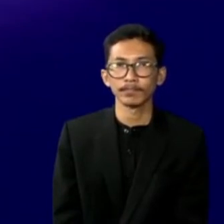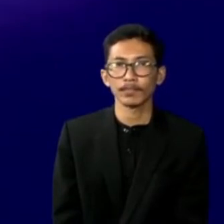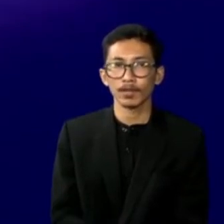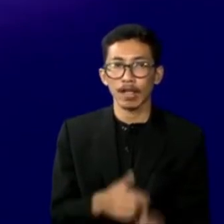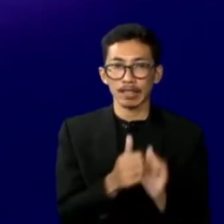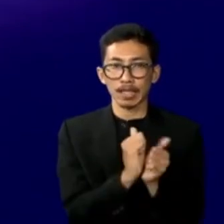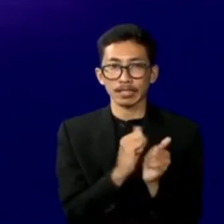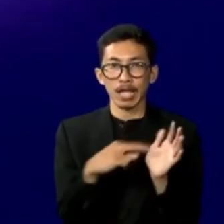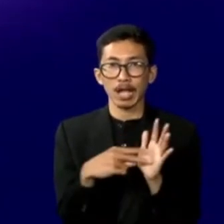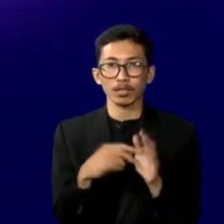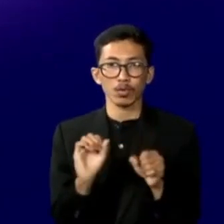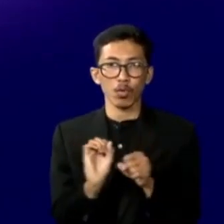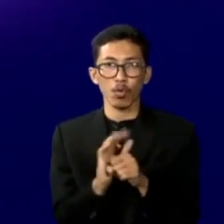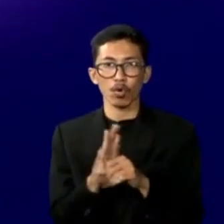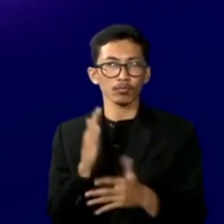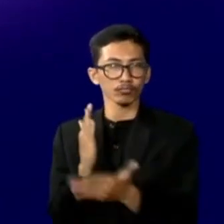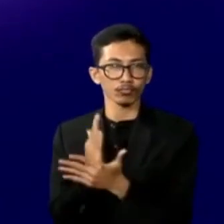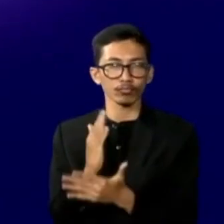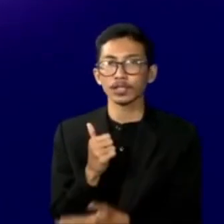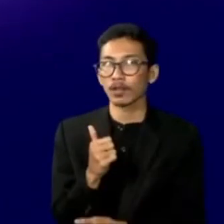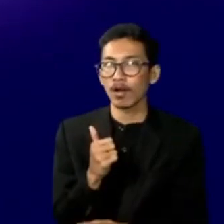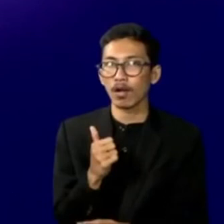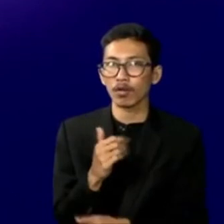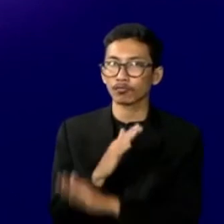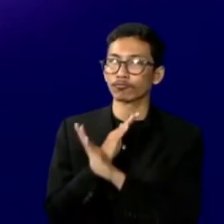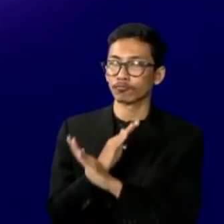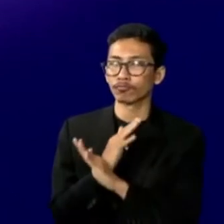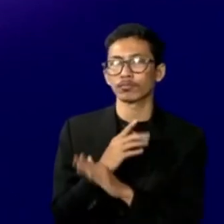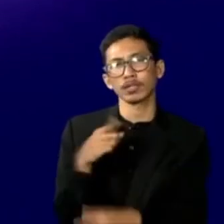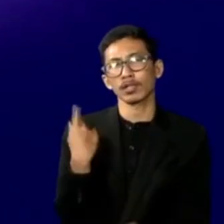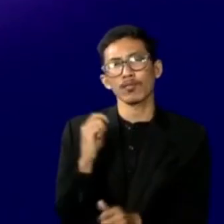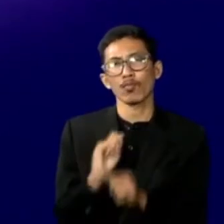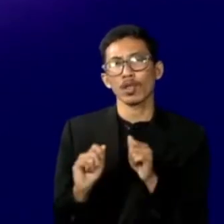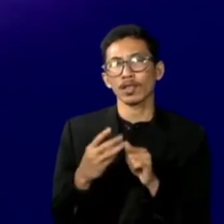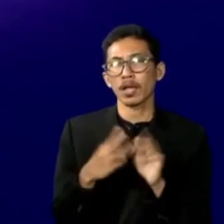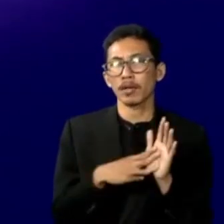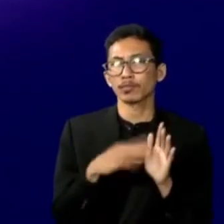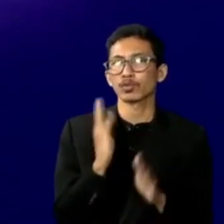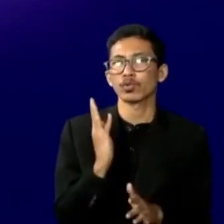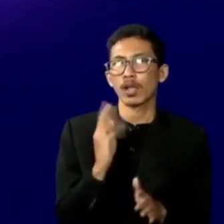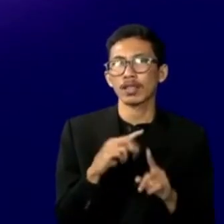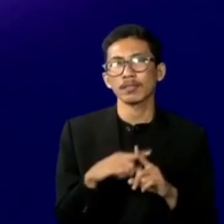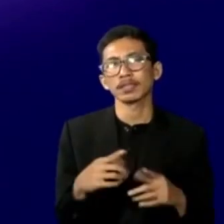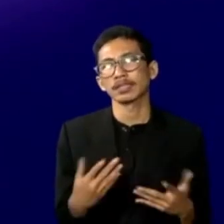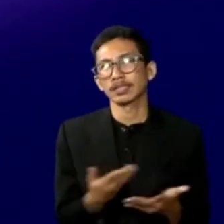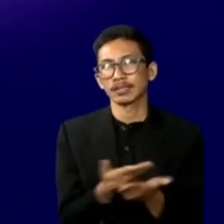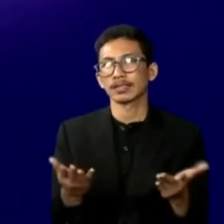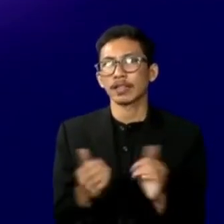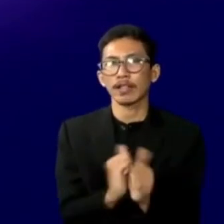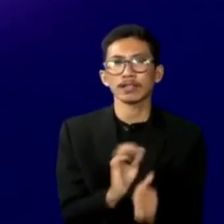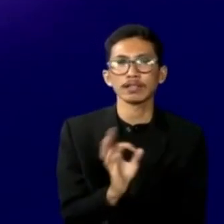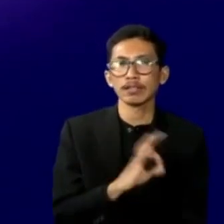penanganan kofit karena kita udah buat 3M segala macam tapi kalau kita tidak banyak melakukan